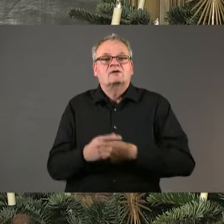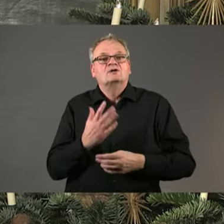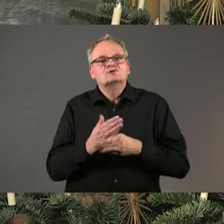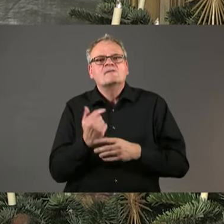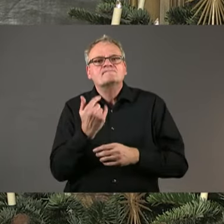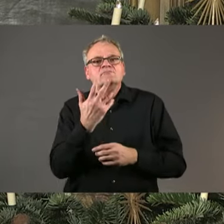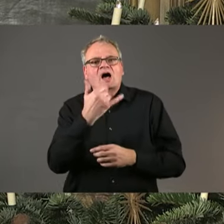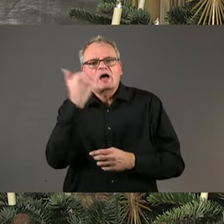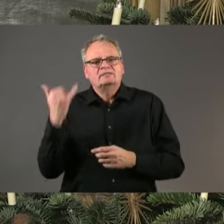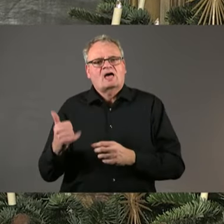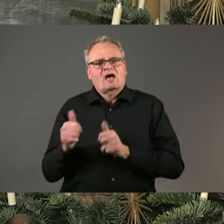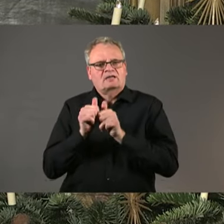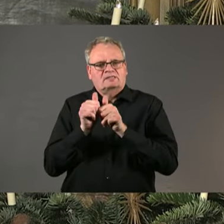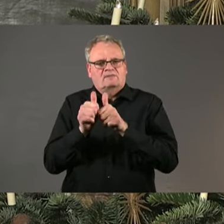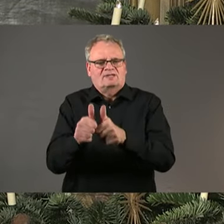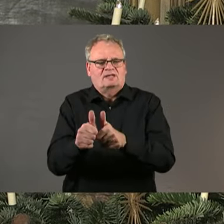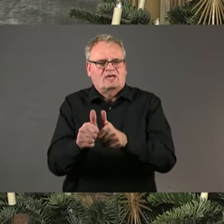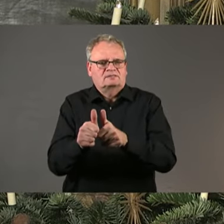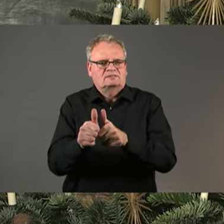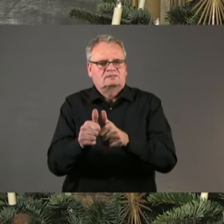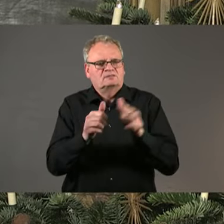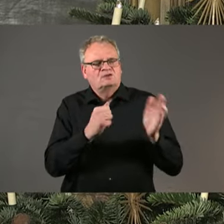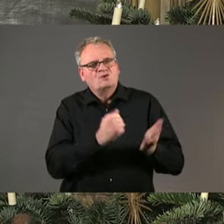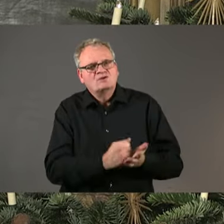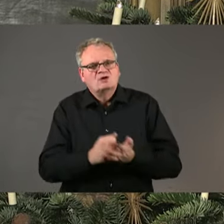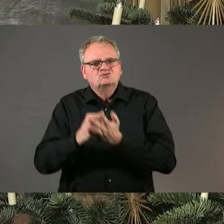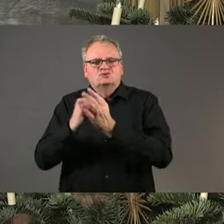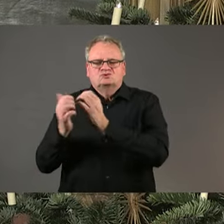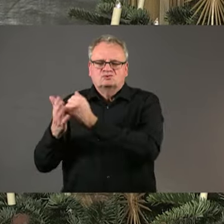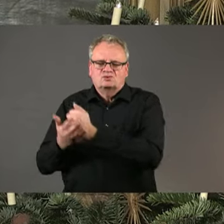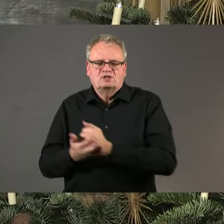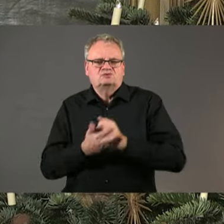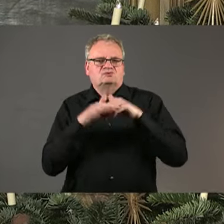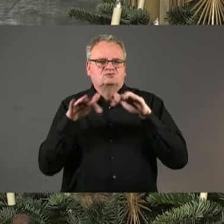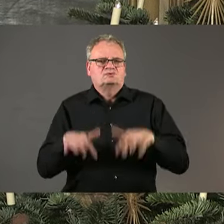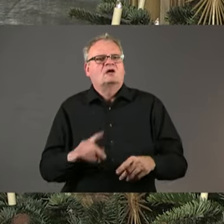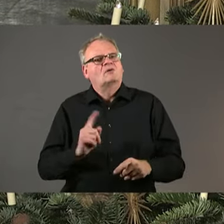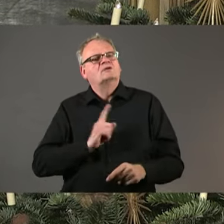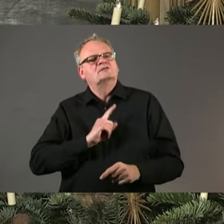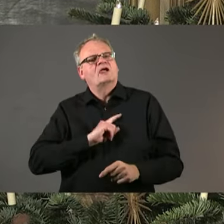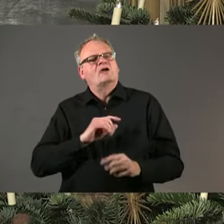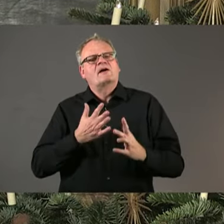Jahren begleiten und mir zur Seite stehen. Hilf mir, gute Lösungen zu finden.